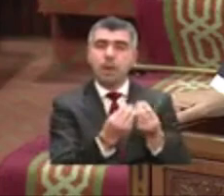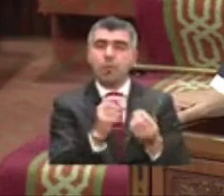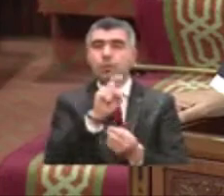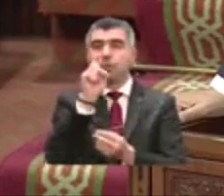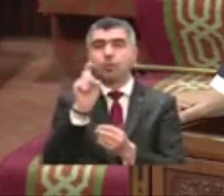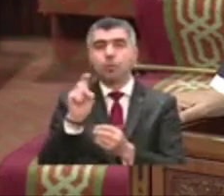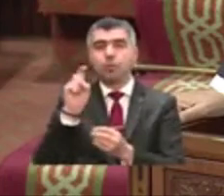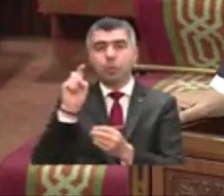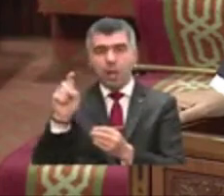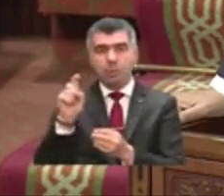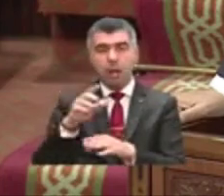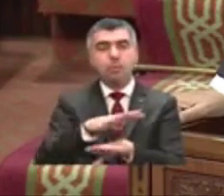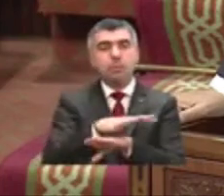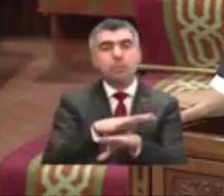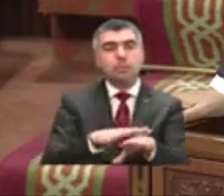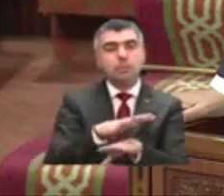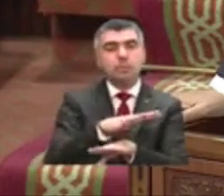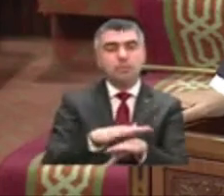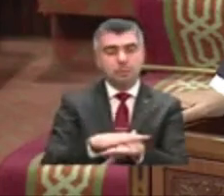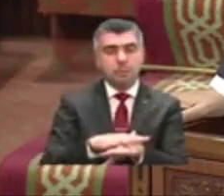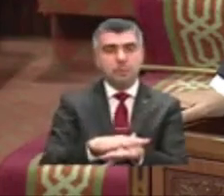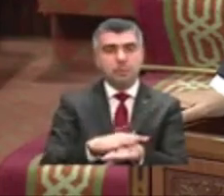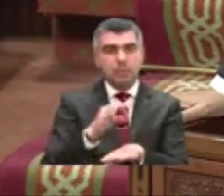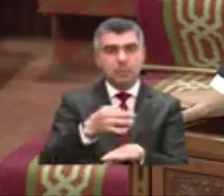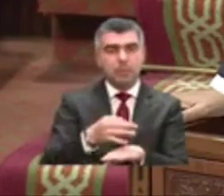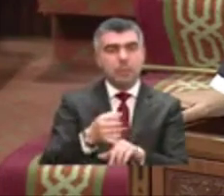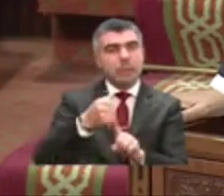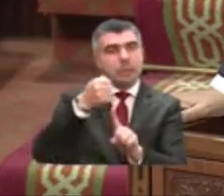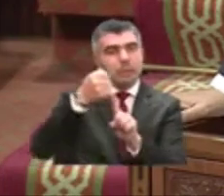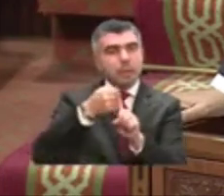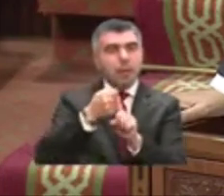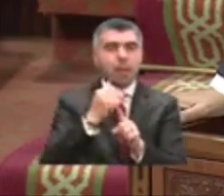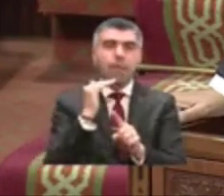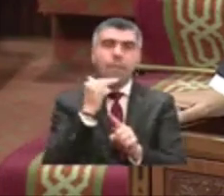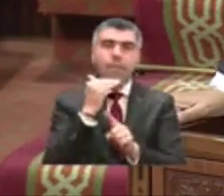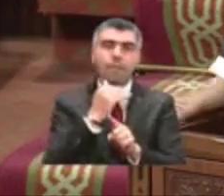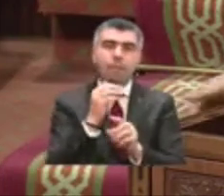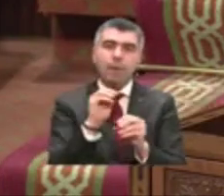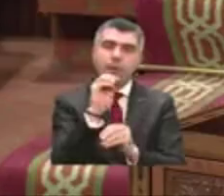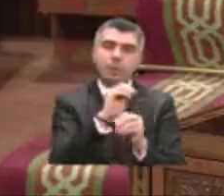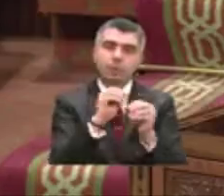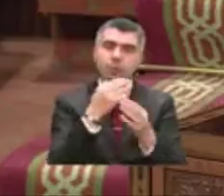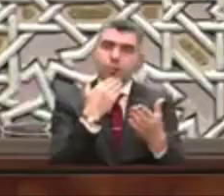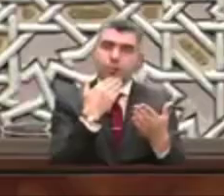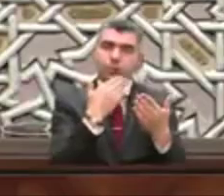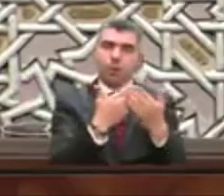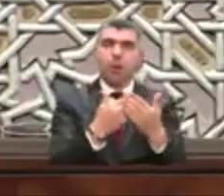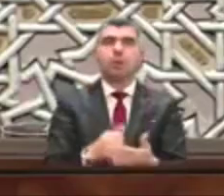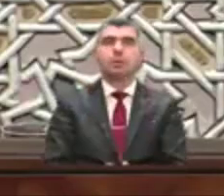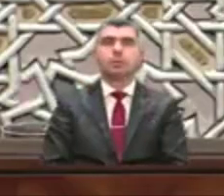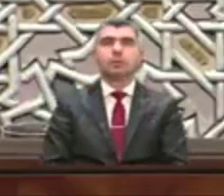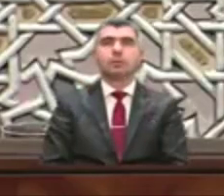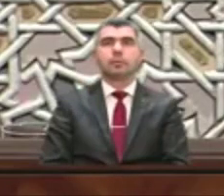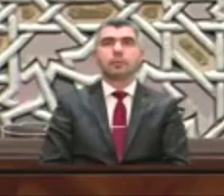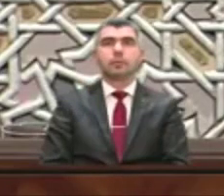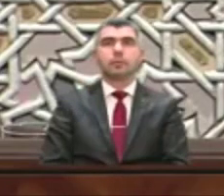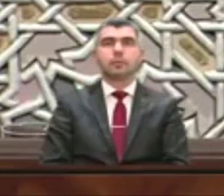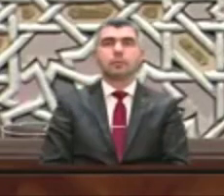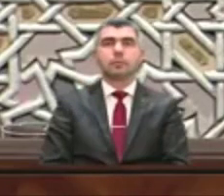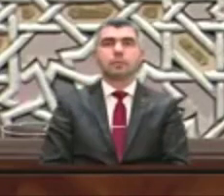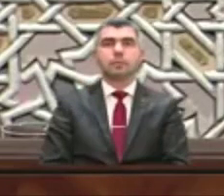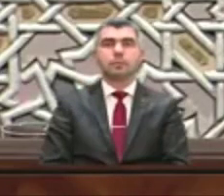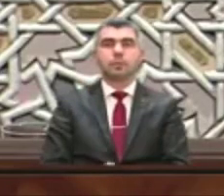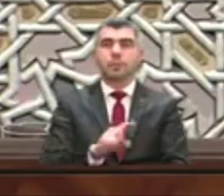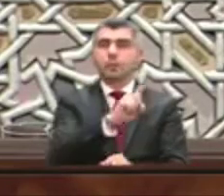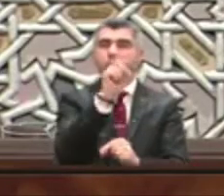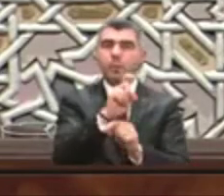المحليه او مع الجهات، واللي هي كذلك عملنا على تسريع وتيرات انجازها. وشكرا. شكرا سيد الوزير المحترم. سيد النائب